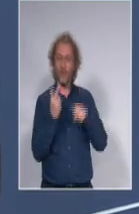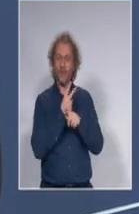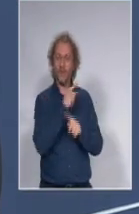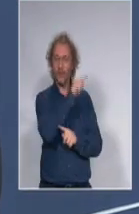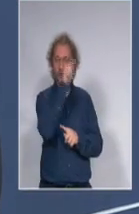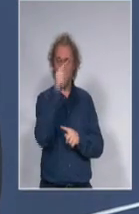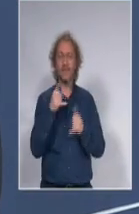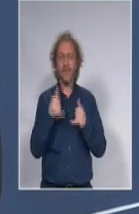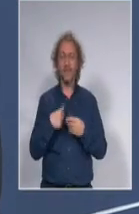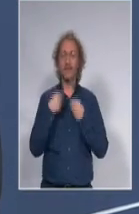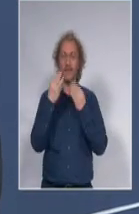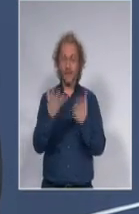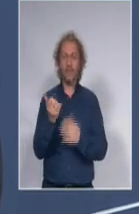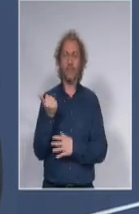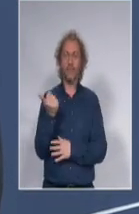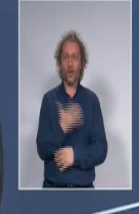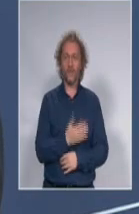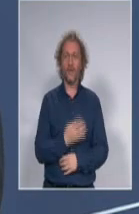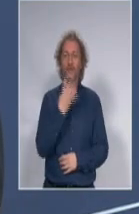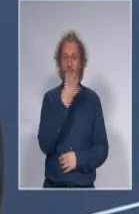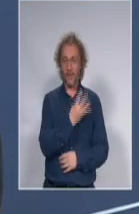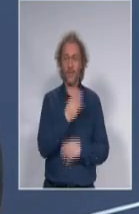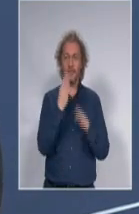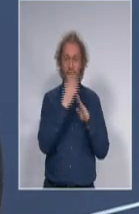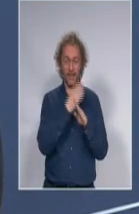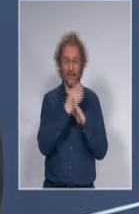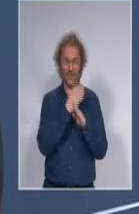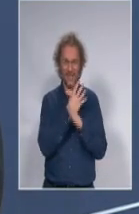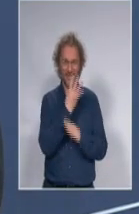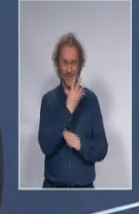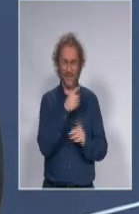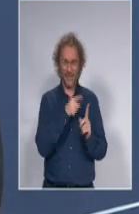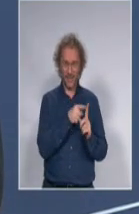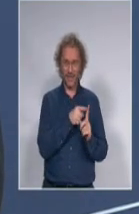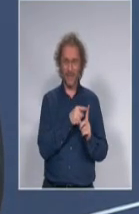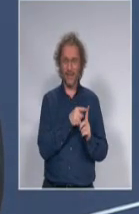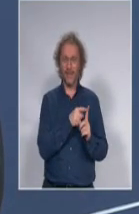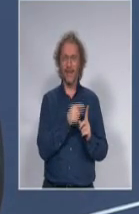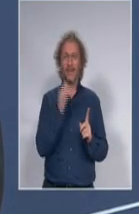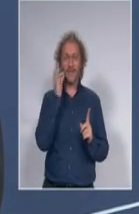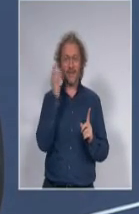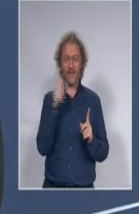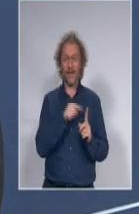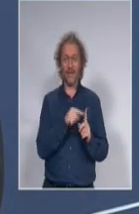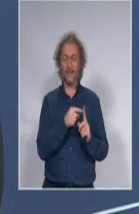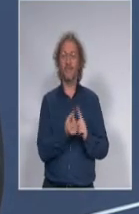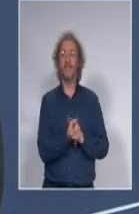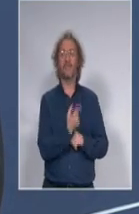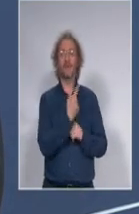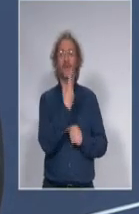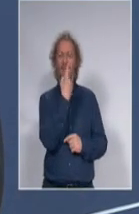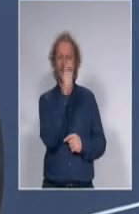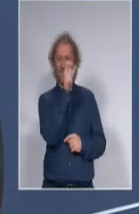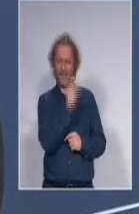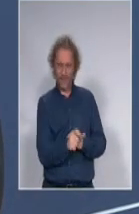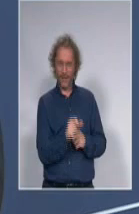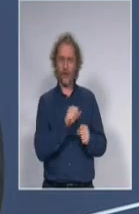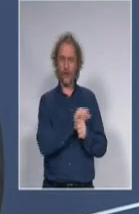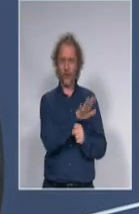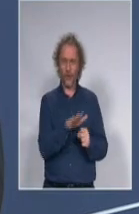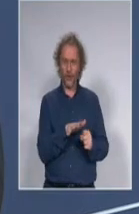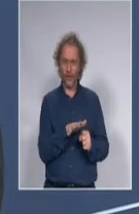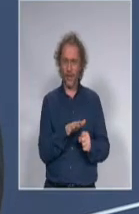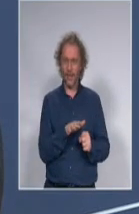cifre. 4. marta, na dan kada mislimo da se pojavio prvi zaraženi, mi smo objavili to 6. dakle